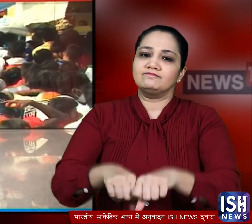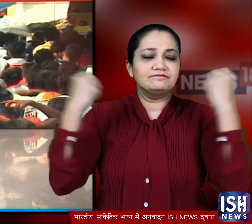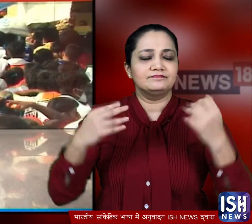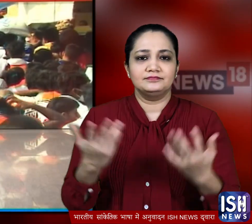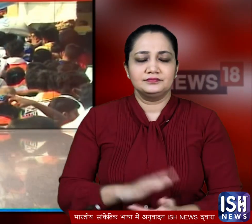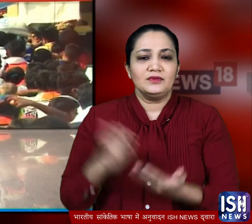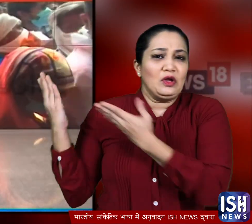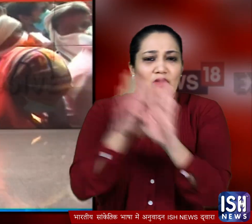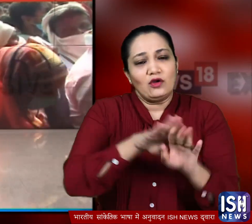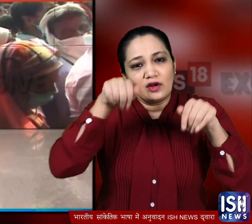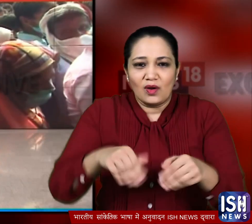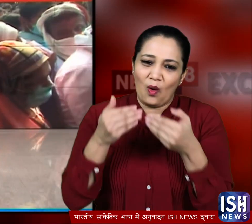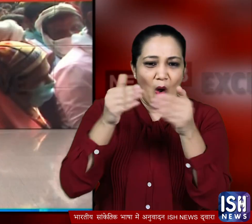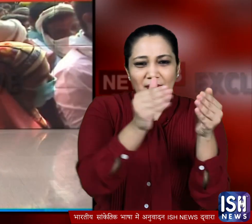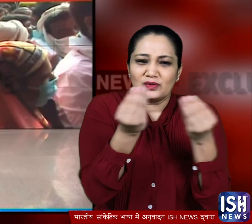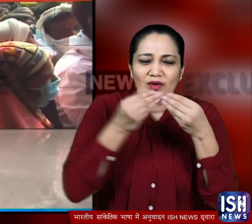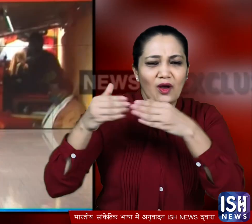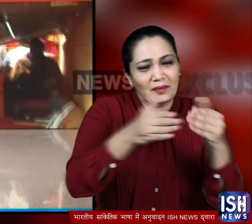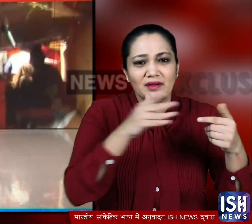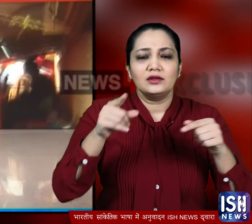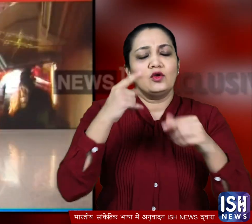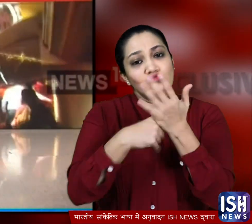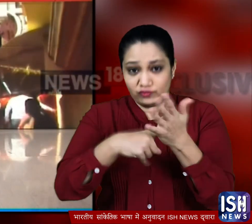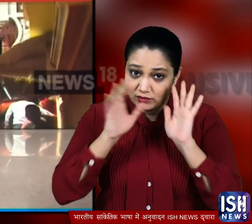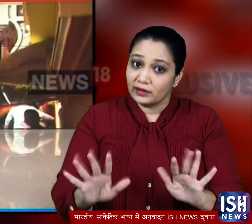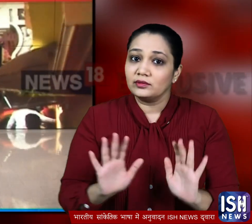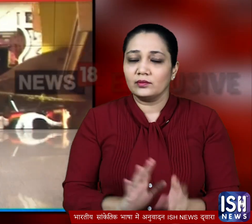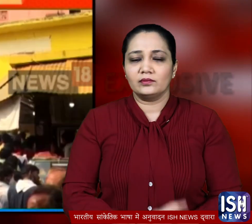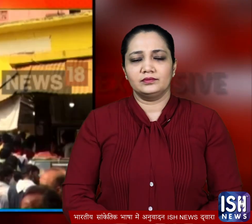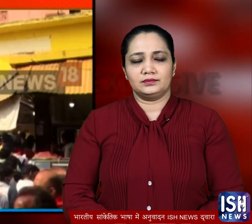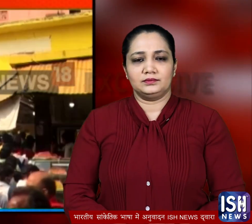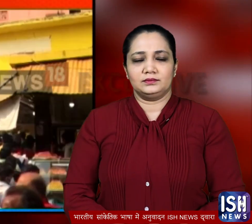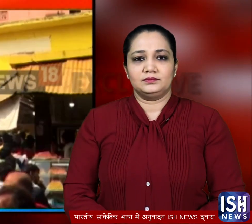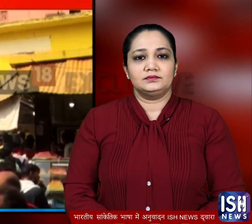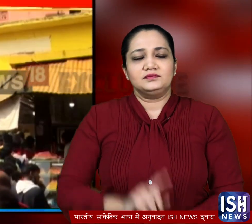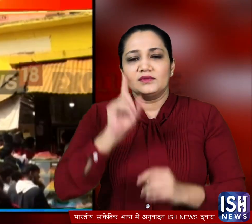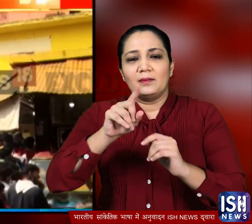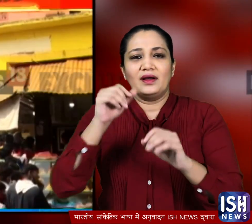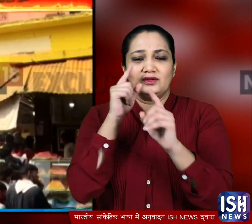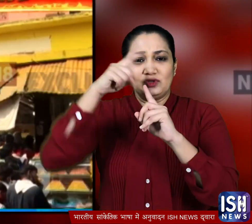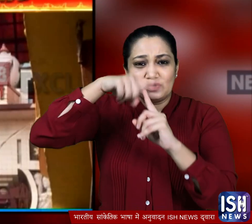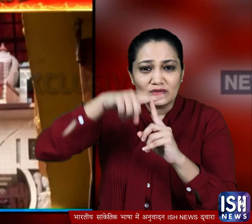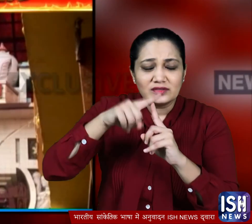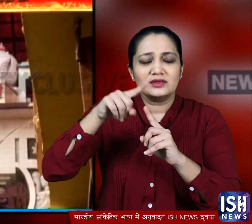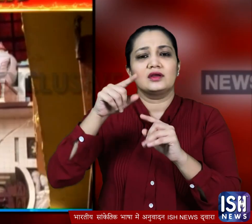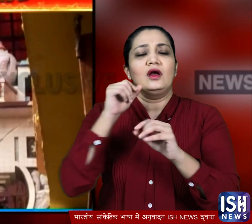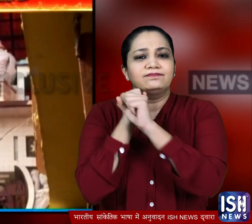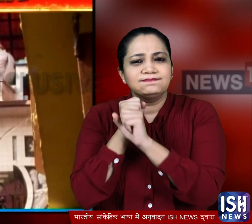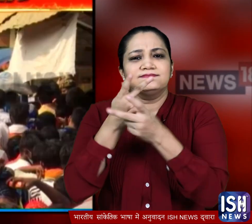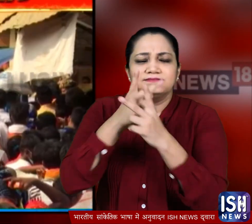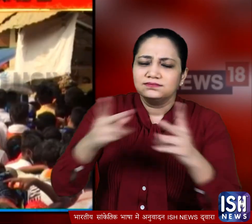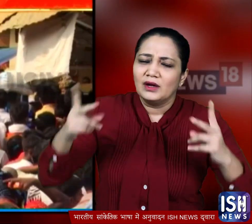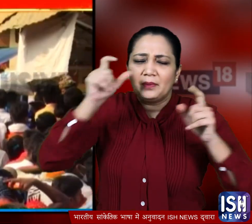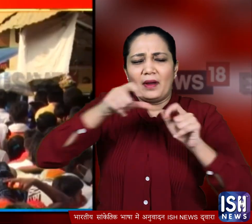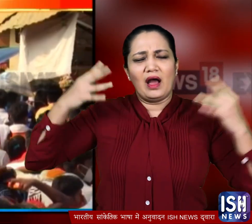उड़ा दी। लॉकडाउन में छूट मिलने के बाद मंदिरों को भी शर्तों के साथ खोला गया है, लेकिन मंगलवार होने की वजह से हनुमानगढ़ी में